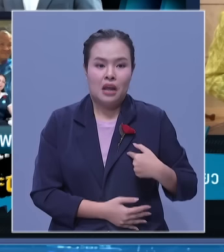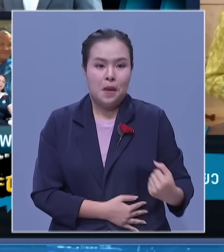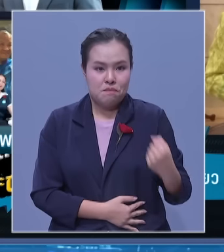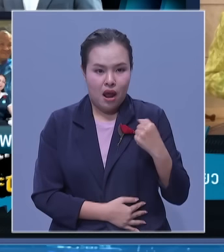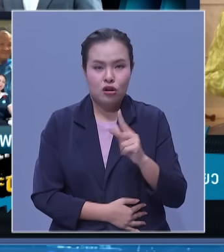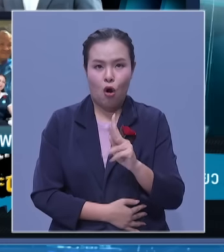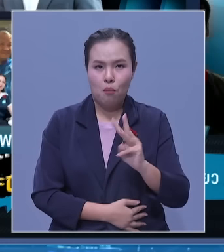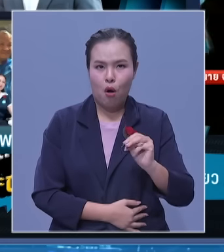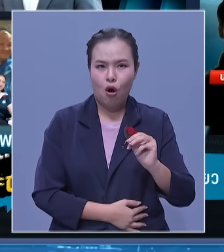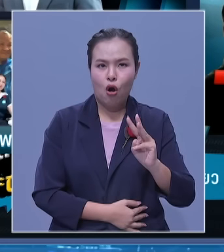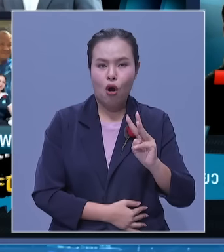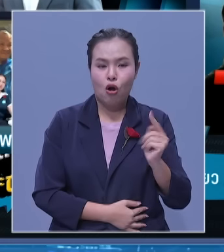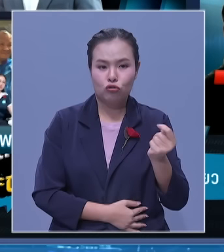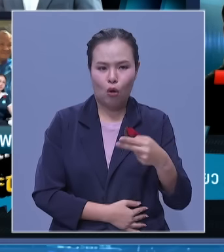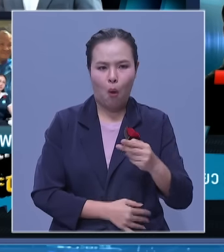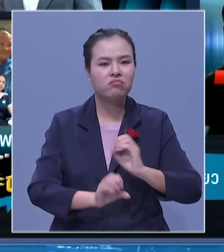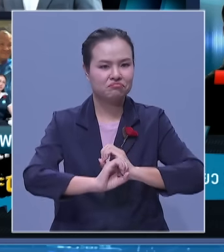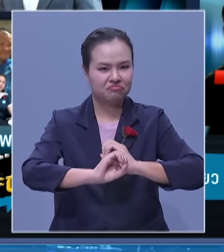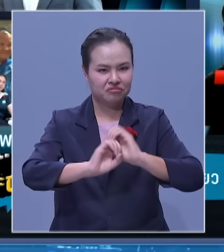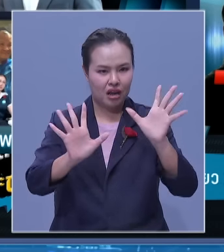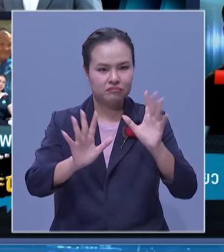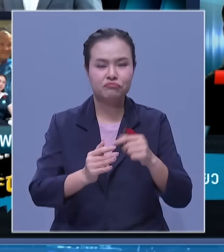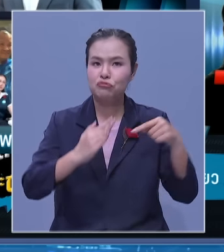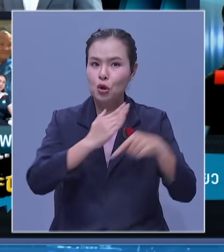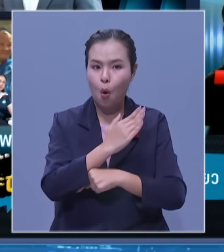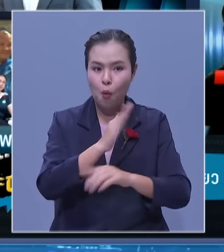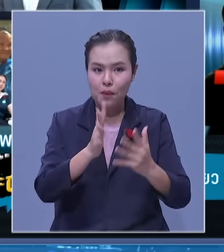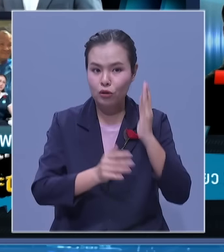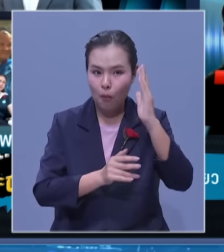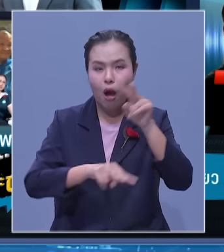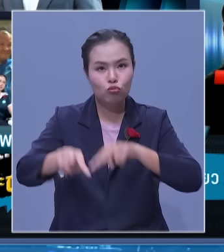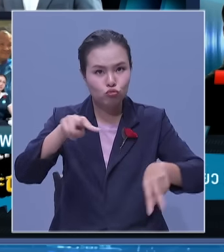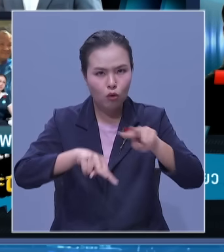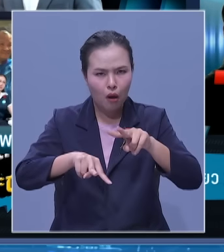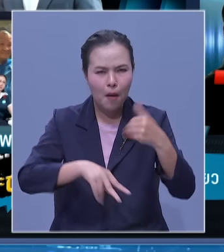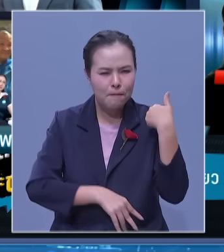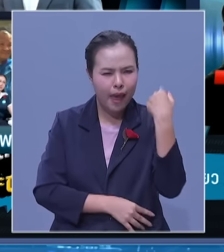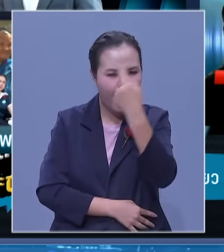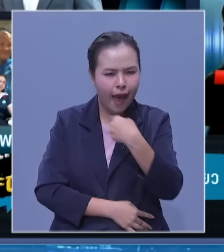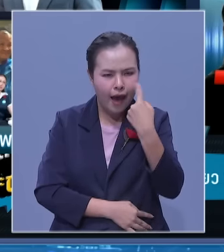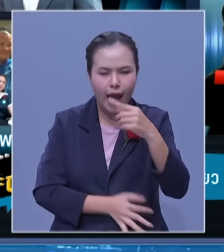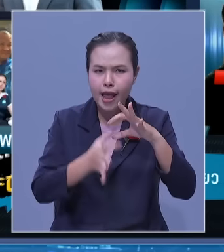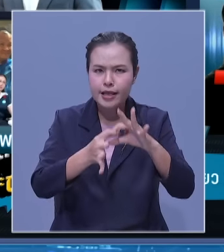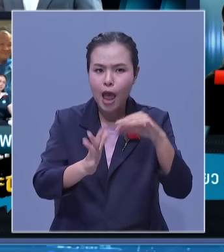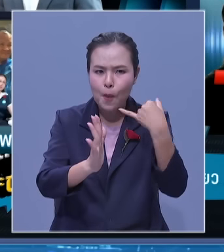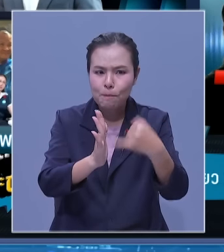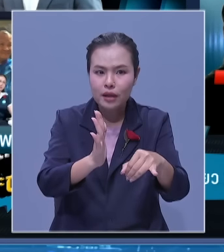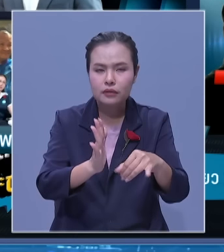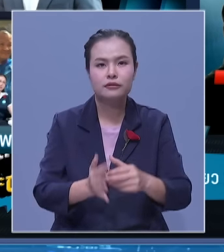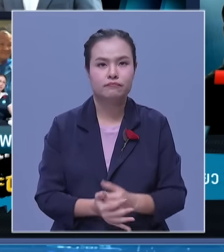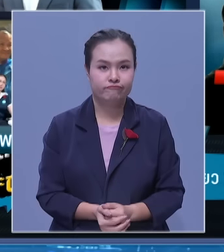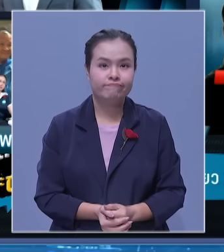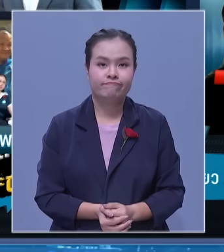ากมธ.ชุดนี้มีความโปร่งใสแต่หลังจากนี้คงต้องไปตรวจสอบเหมือนกันนะว่าเอ๊ะจะมีใครที่เกี่ยวข้องกับเรื่องนี้อีกหรือไม่อย่างไร